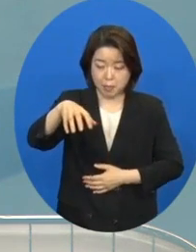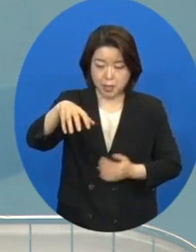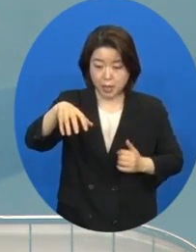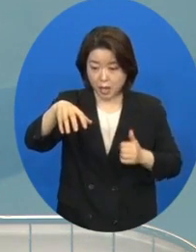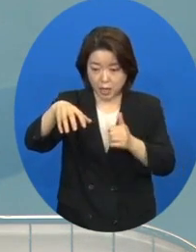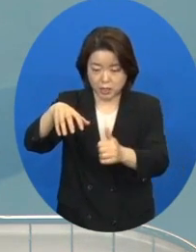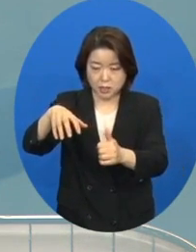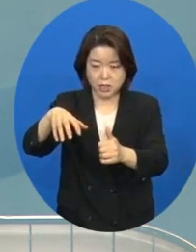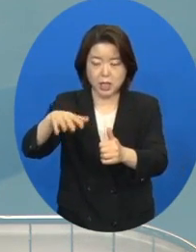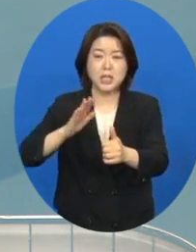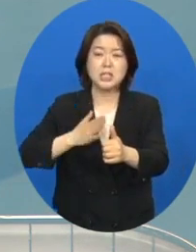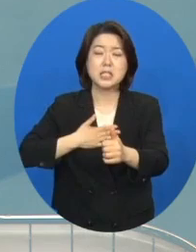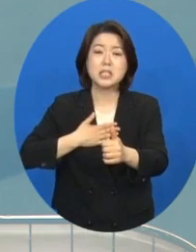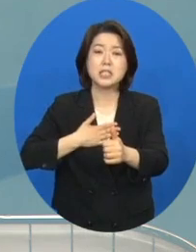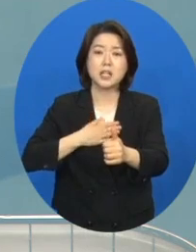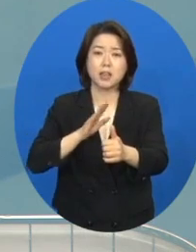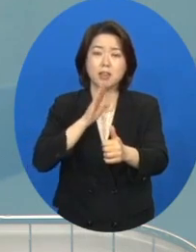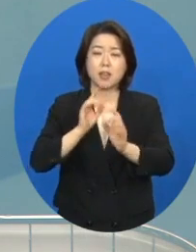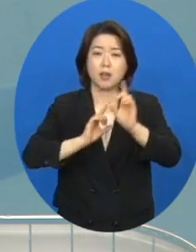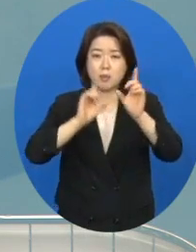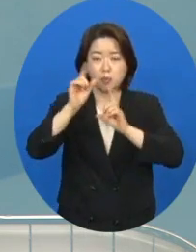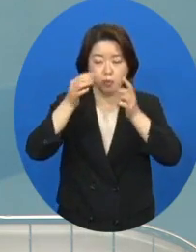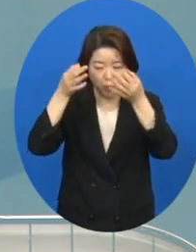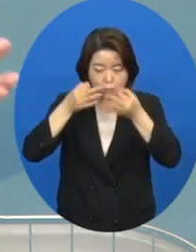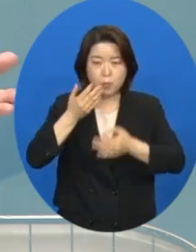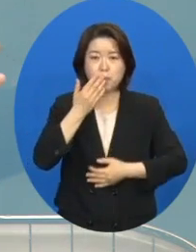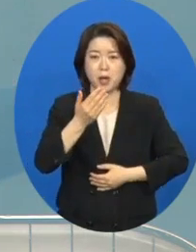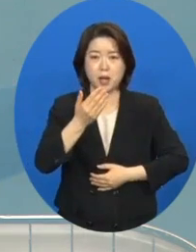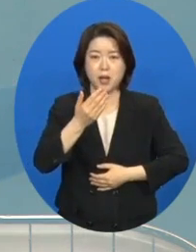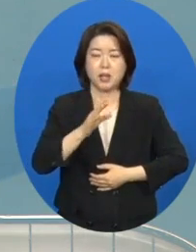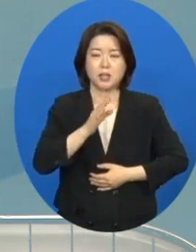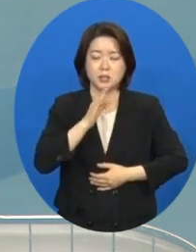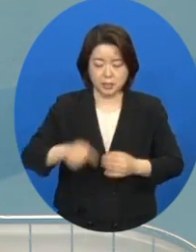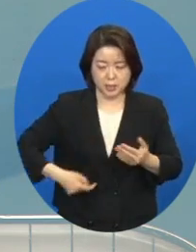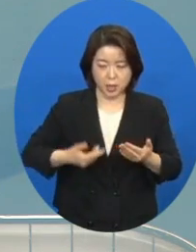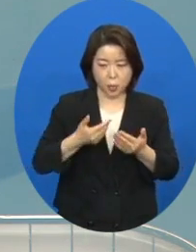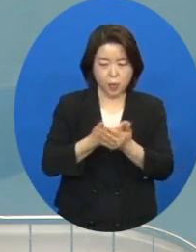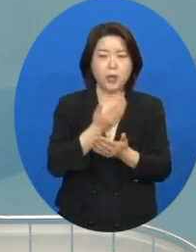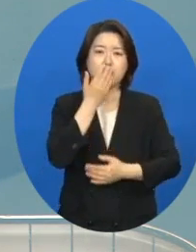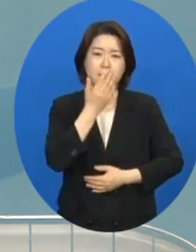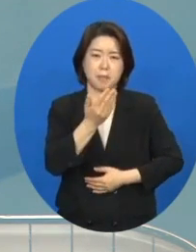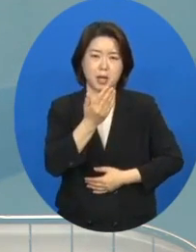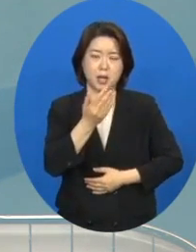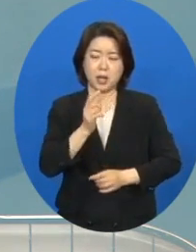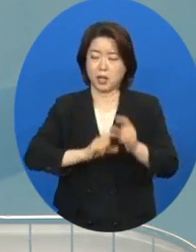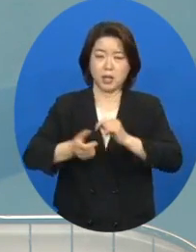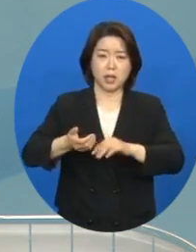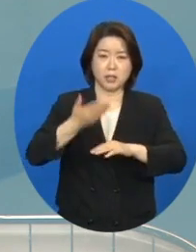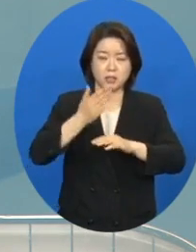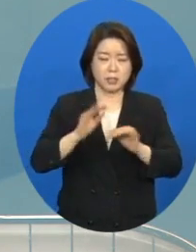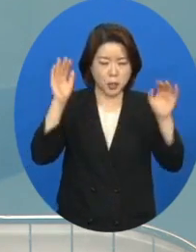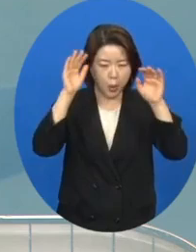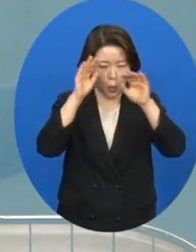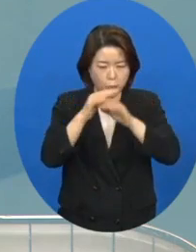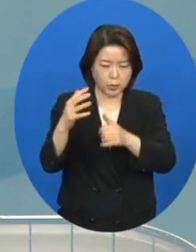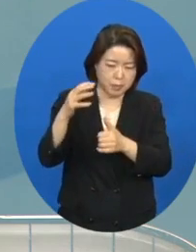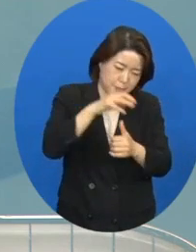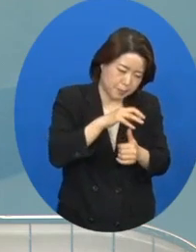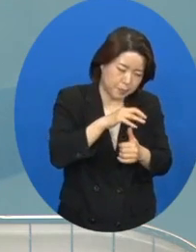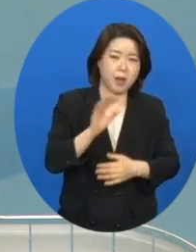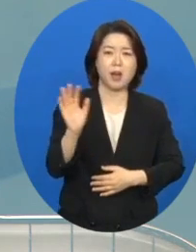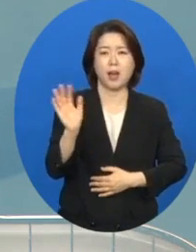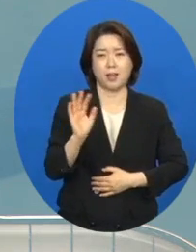보여요. 그리고 정말 회개할 것을 회개하게 되고 더 이상 어둠에 사로잡히지 않게 되는